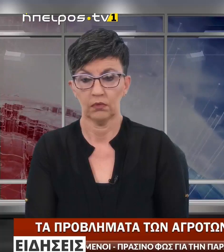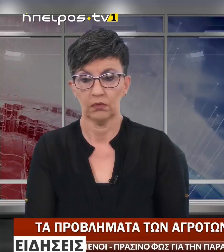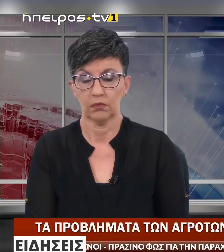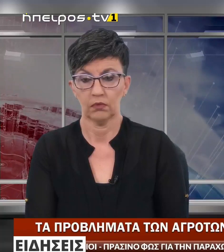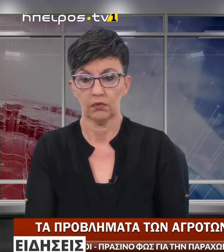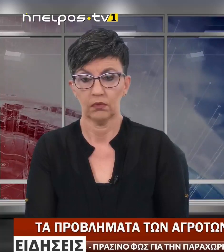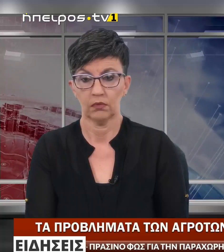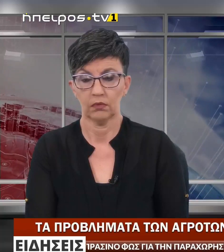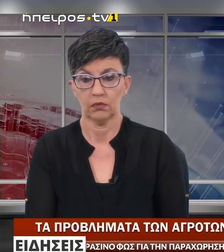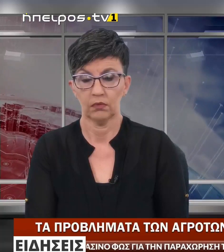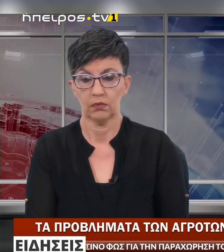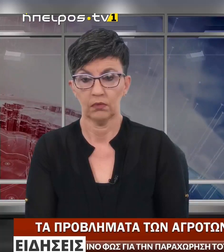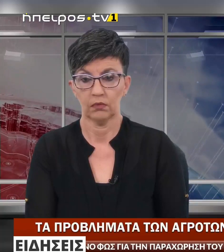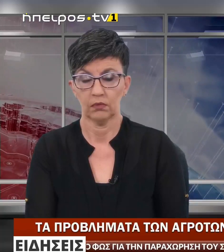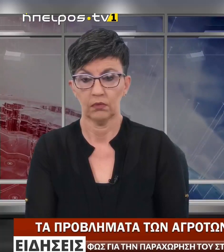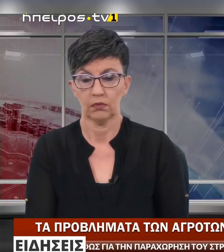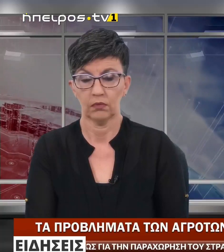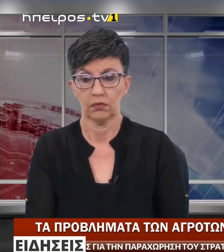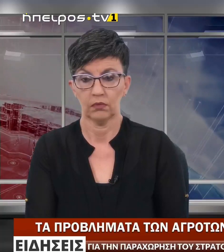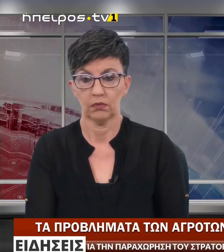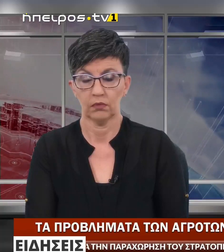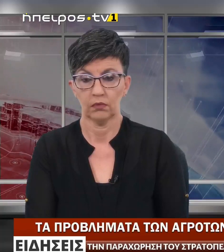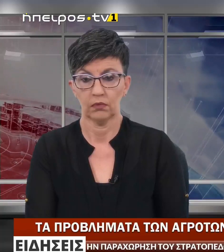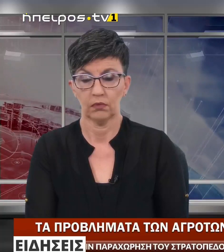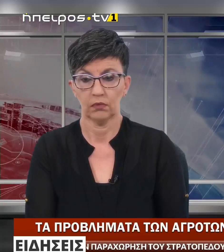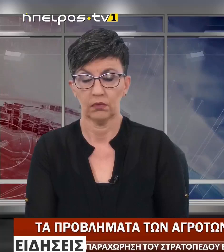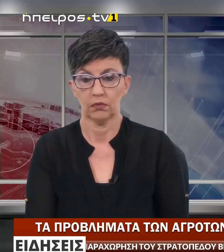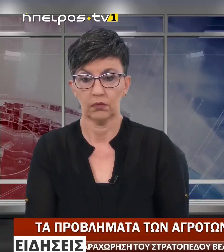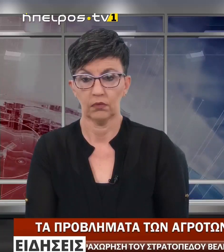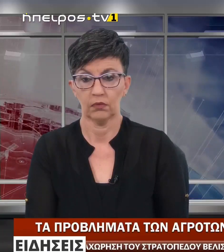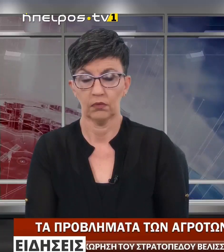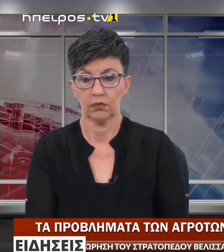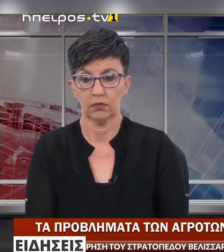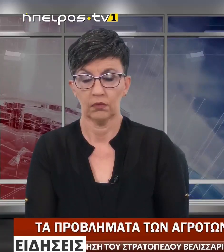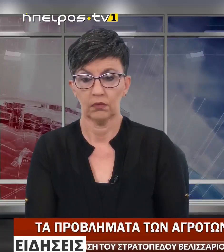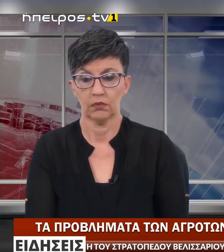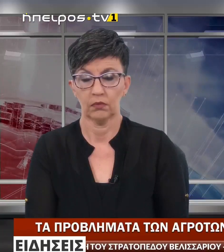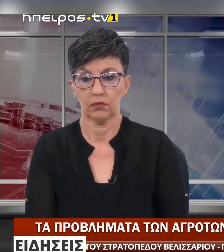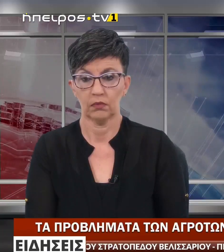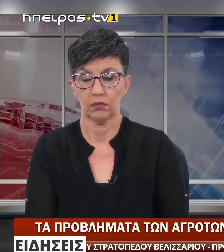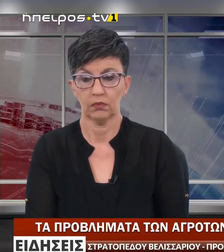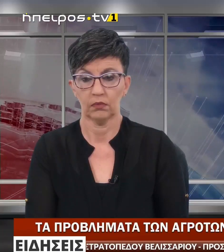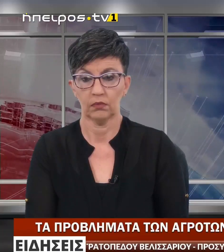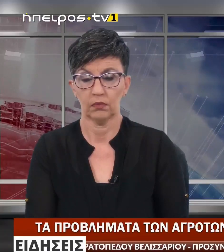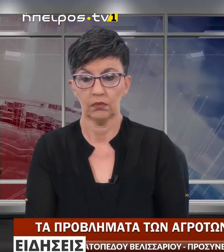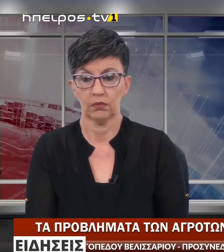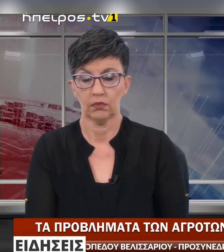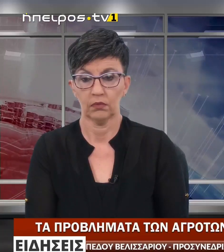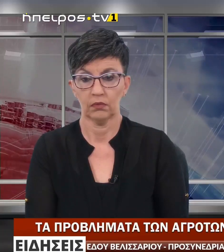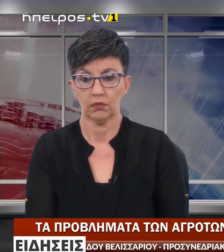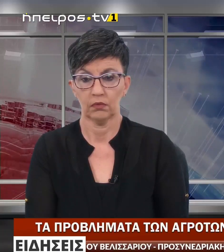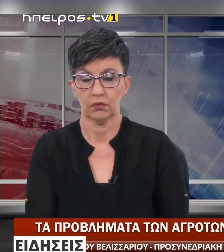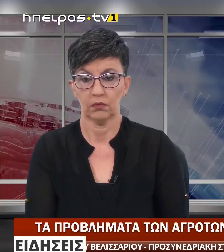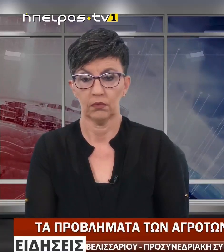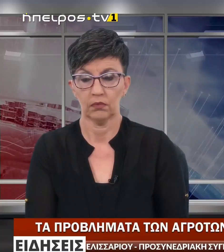ταξική διαστρωμάτωση, η ύπαρξη λίγων μεγάλων που παράγουν πολύ, που παίρνουν από τους αναπτυξιακούς νόμους τις επιδοτήσεις, που έχουν